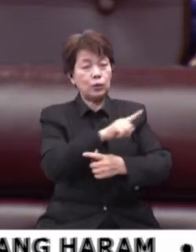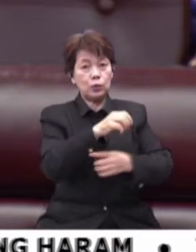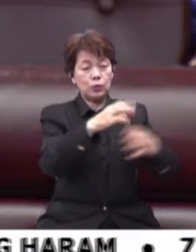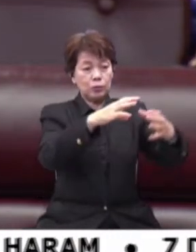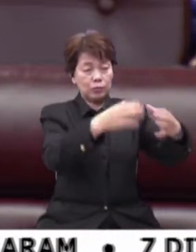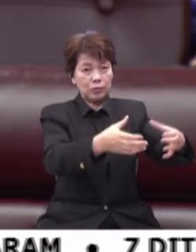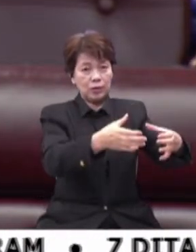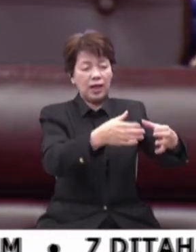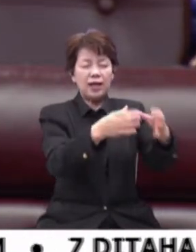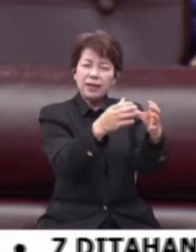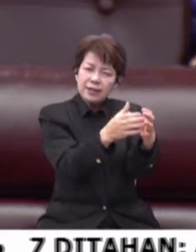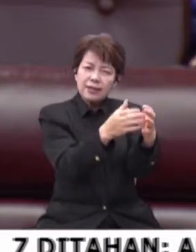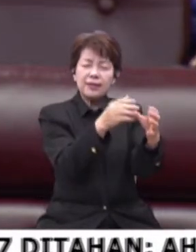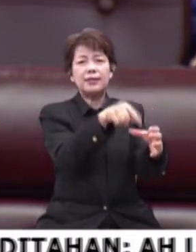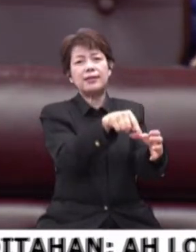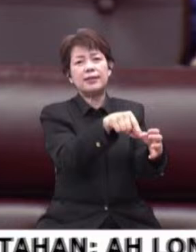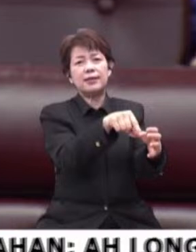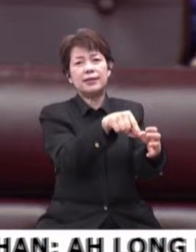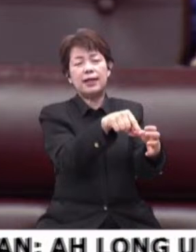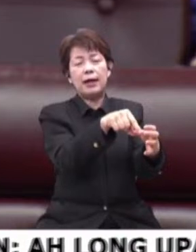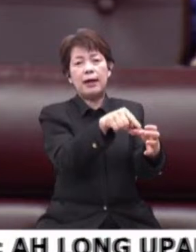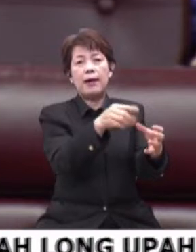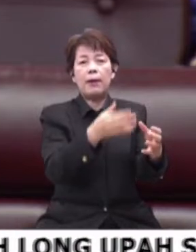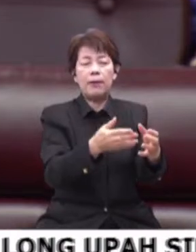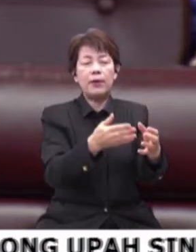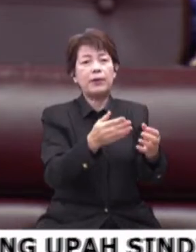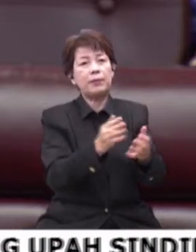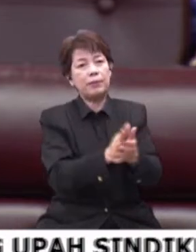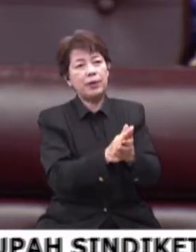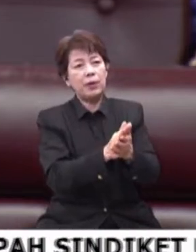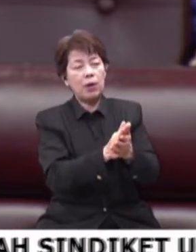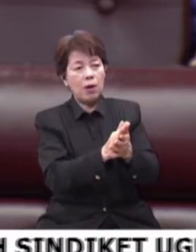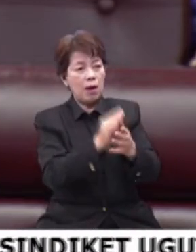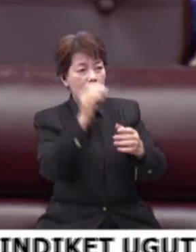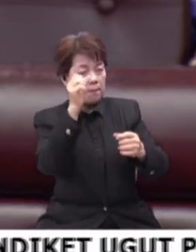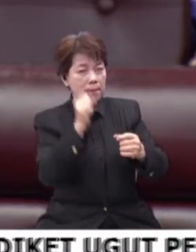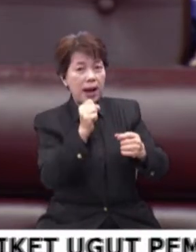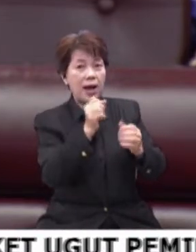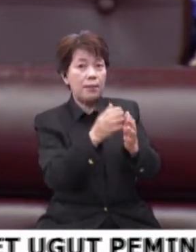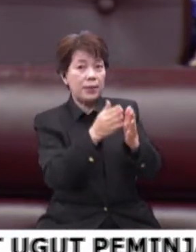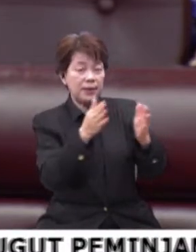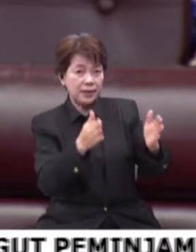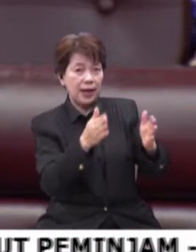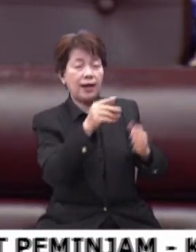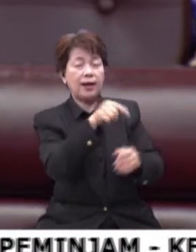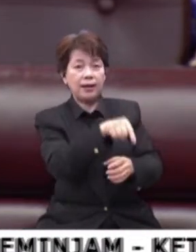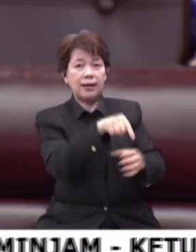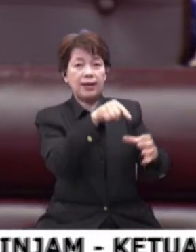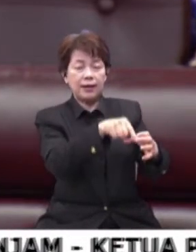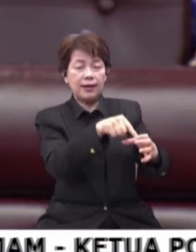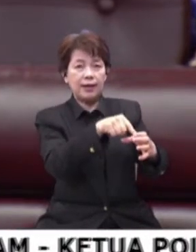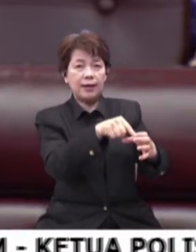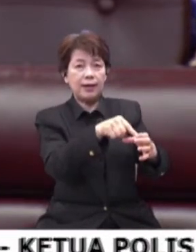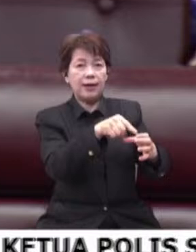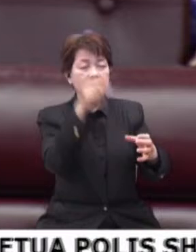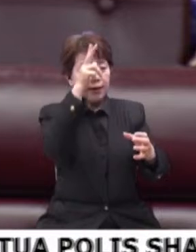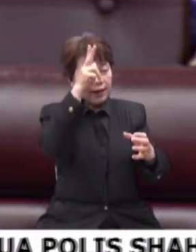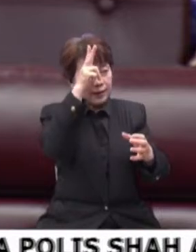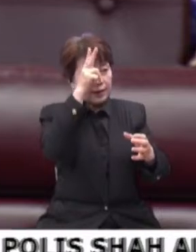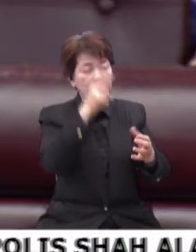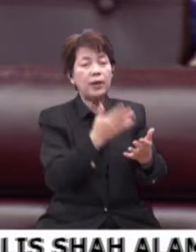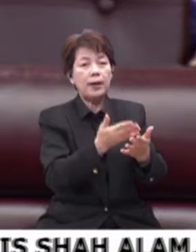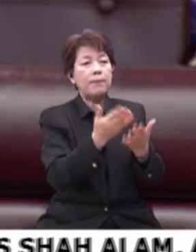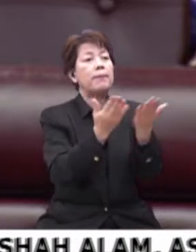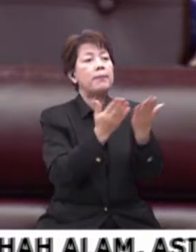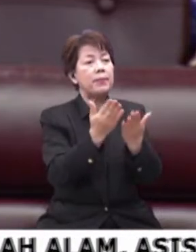yang lebih kecil atau mempunyai kekanan akses untuk bass besar kerajaan juga telah memperkenalkan penghematan bass on